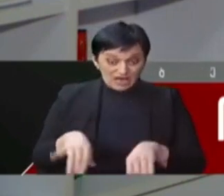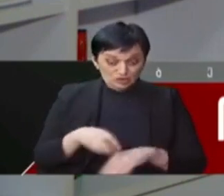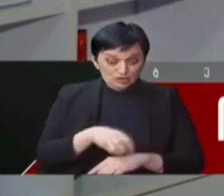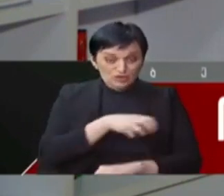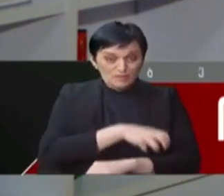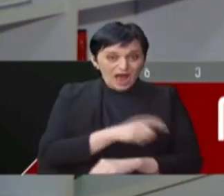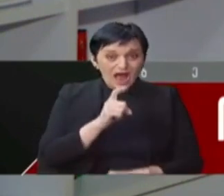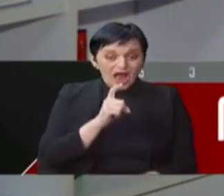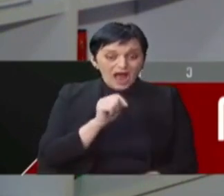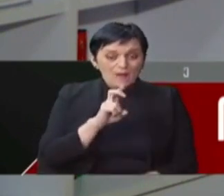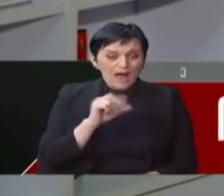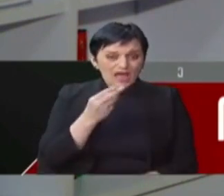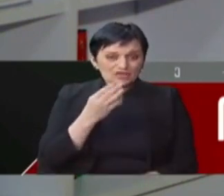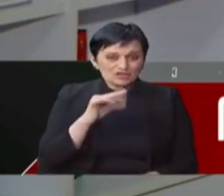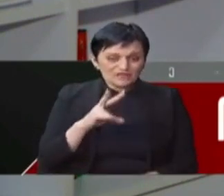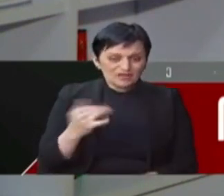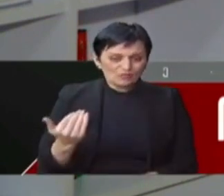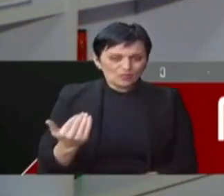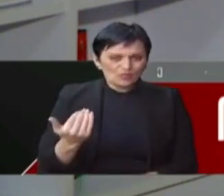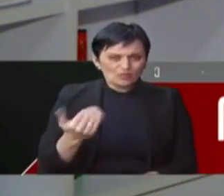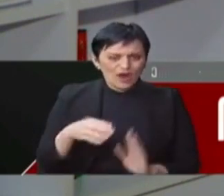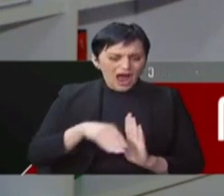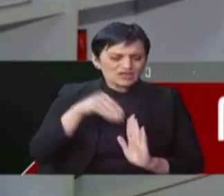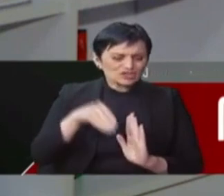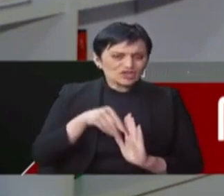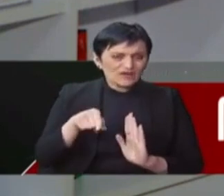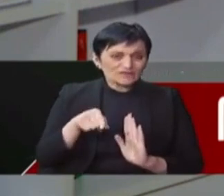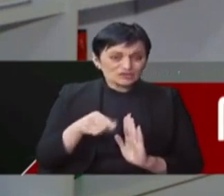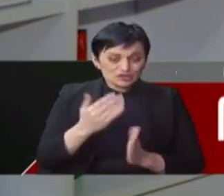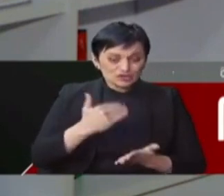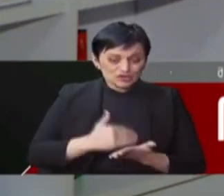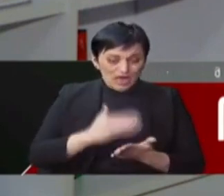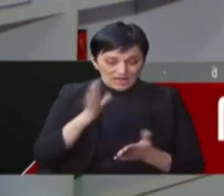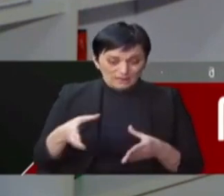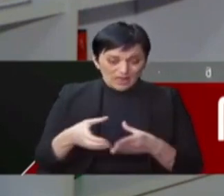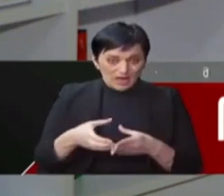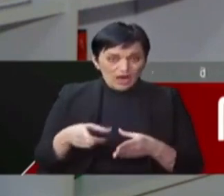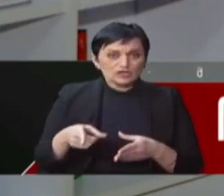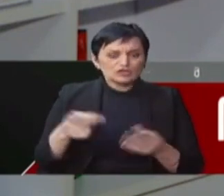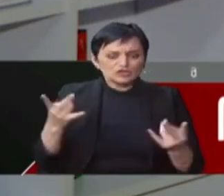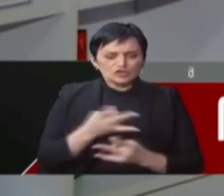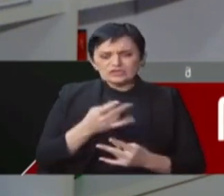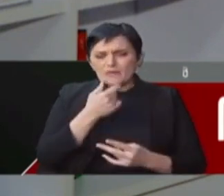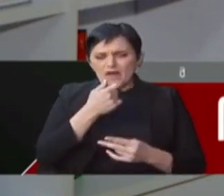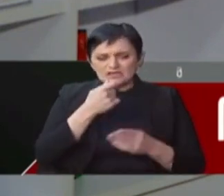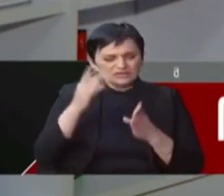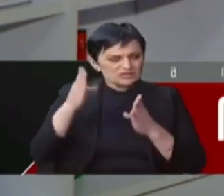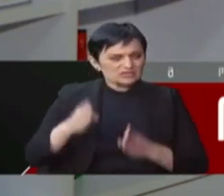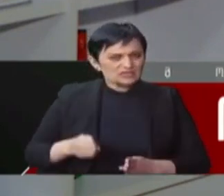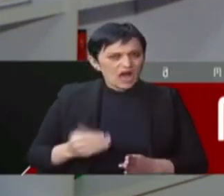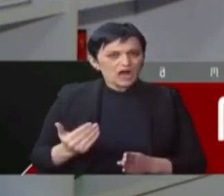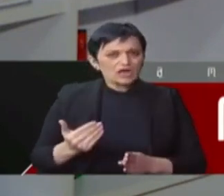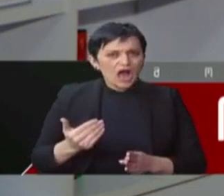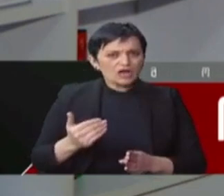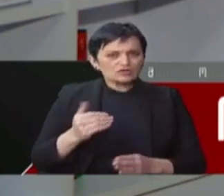ახლა ხაბეიშვილის და აი ამ რაღაცა არჩევნების შედეგად ჩამოყალიბდება, მათ ჭირდება თავოცებად მიხეილ სააკაშვილის, ასე